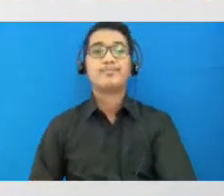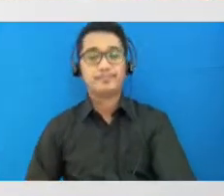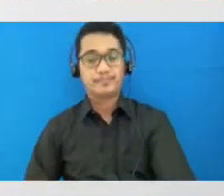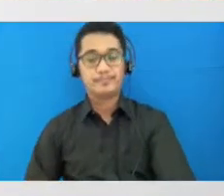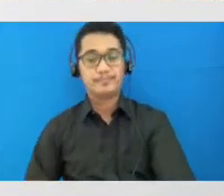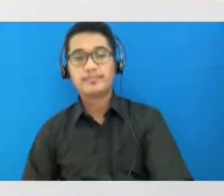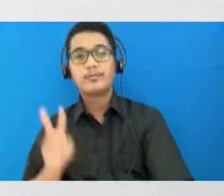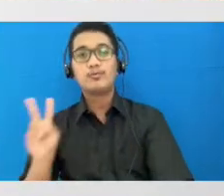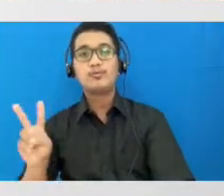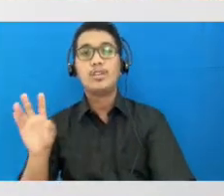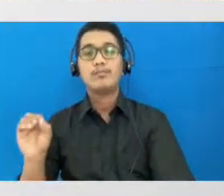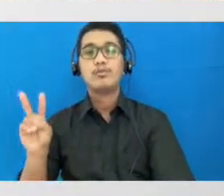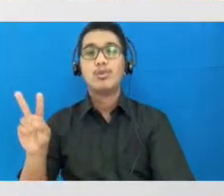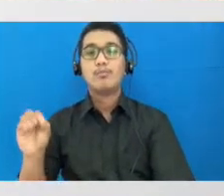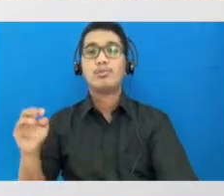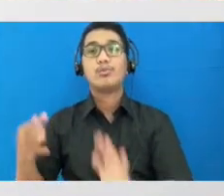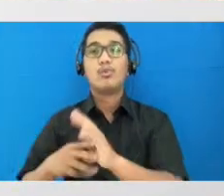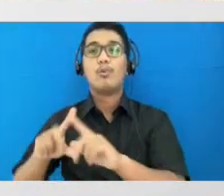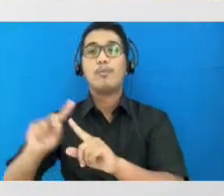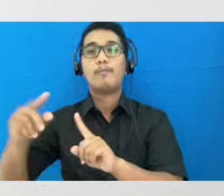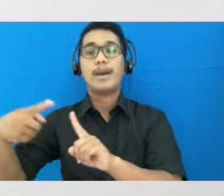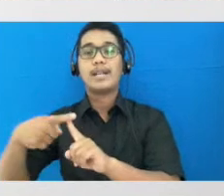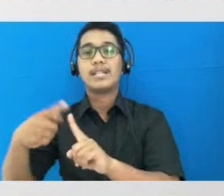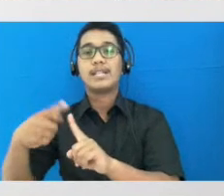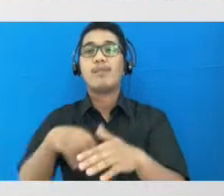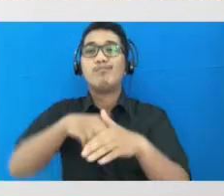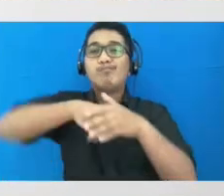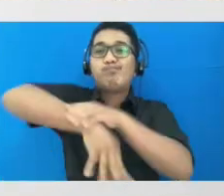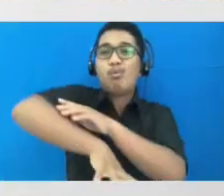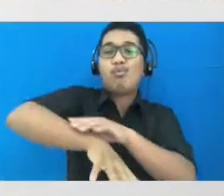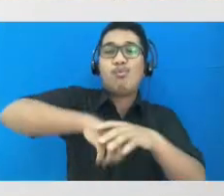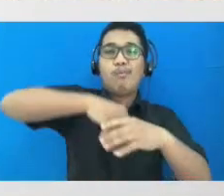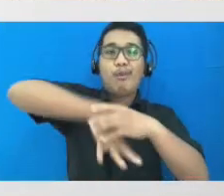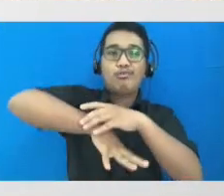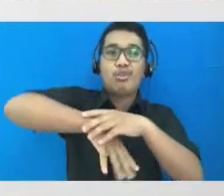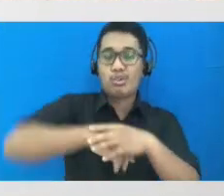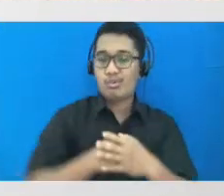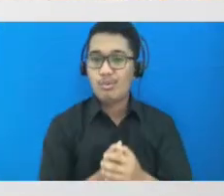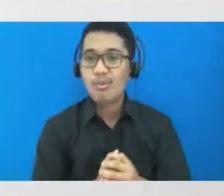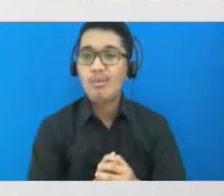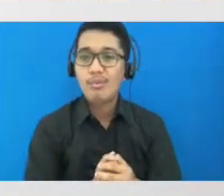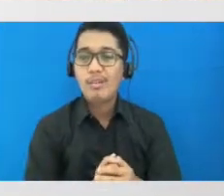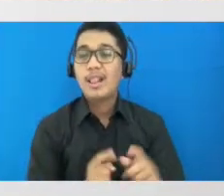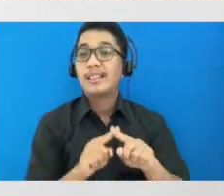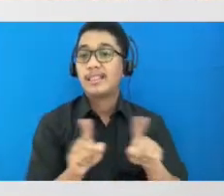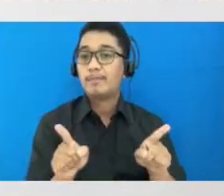bulan Maret 2020 telah terjadi kebocoran atau pengaksesan data tersebut oleh pelaku. Tetapi